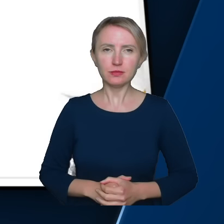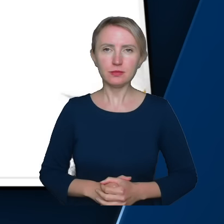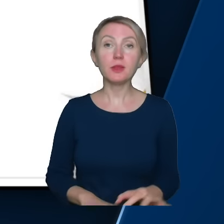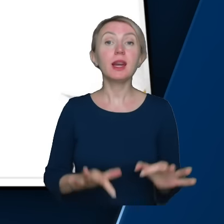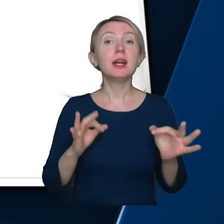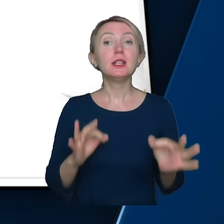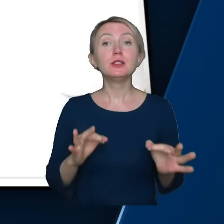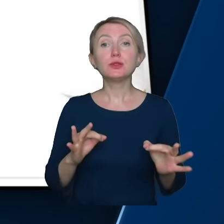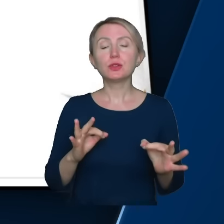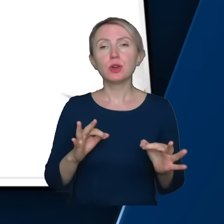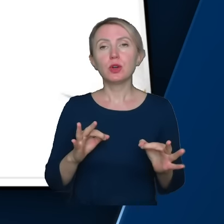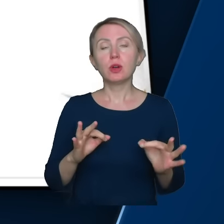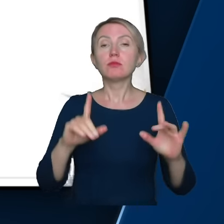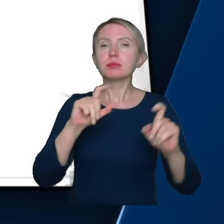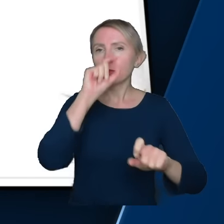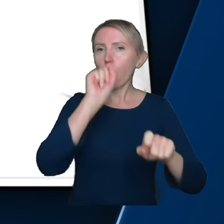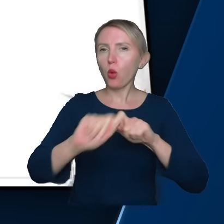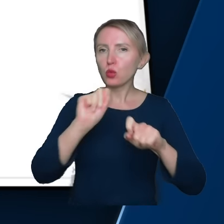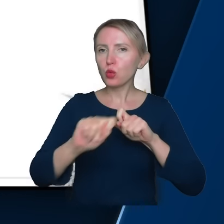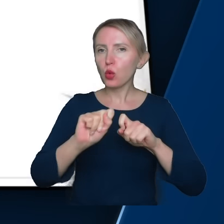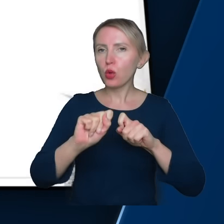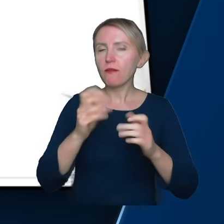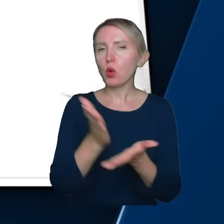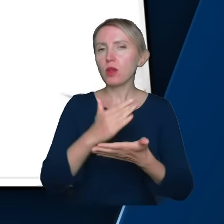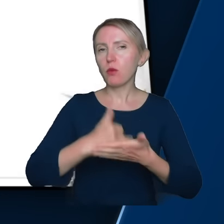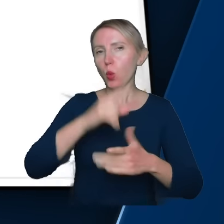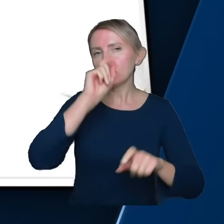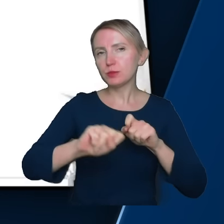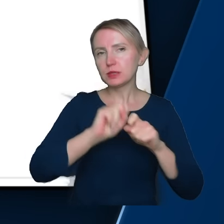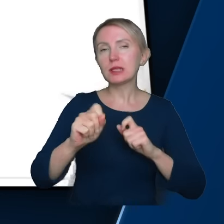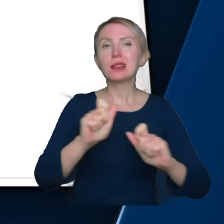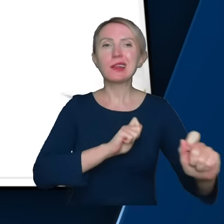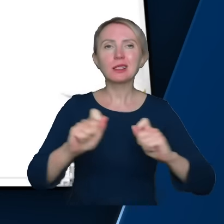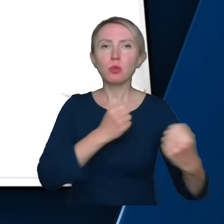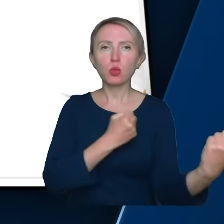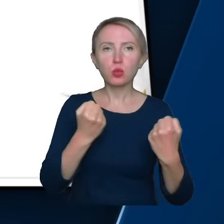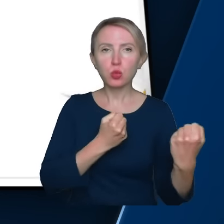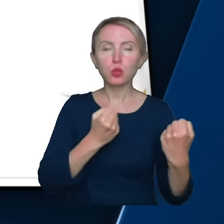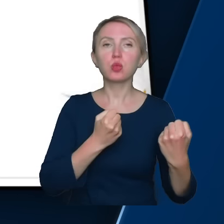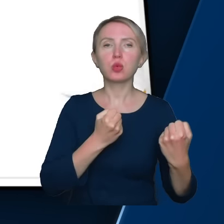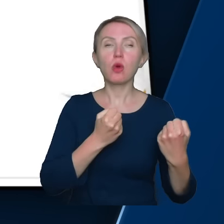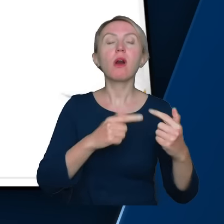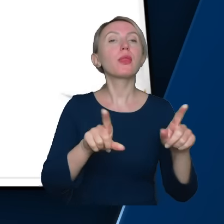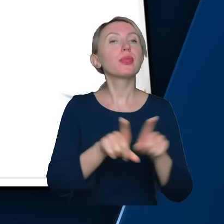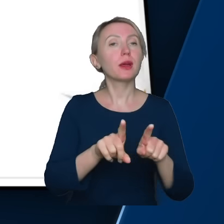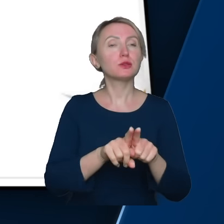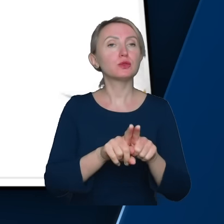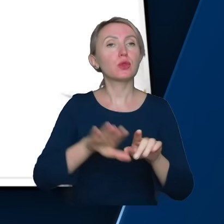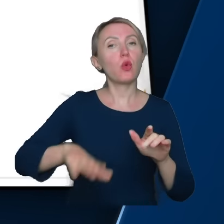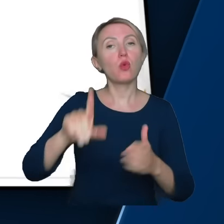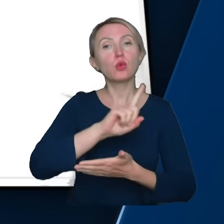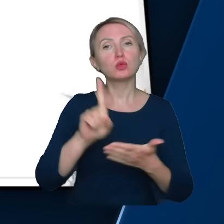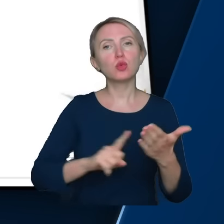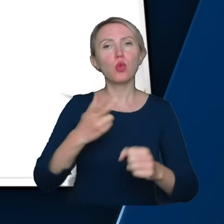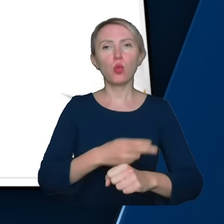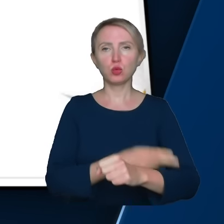Dzisiaj rozpoczęła się kontrola w Wojewódzkim Inspektoracie Transportu Drogowego oraz w Dolnośląskim